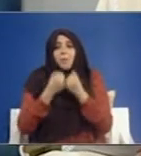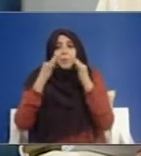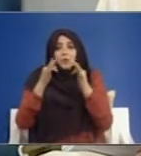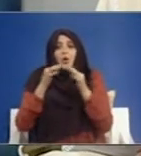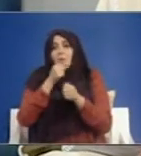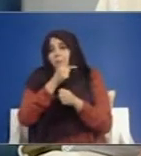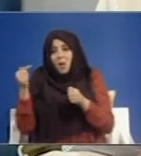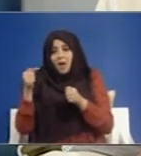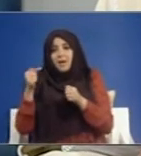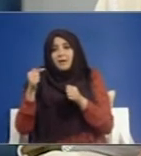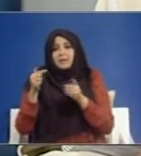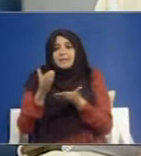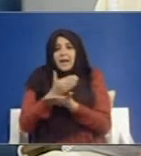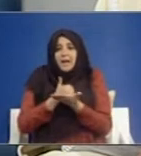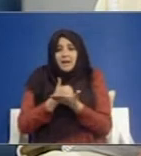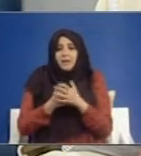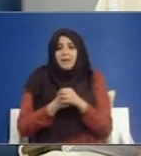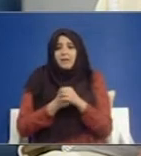تخلص.